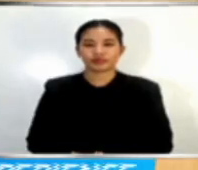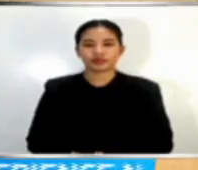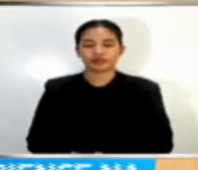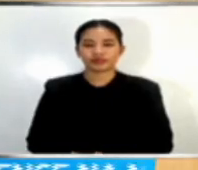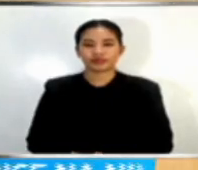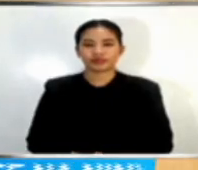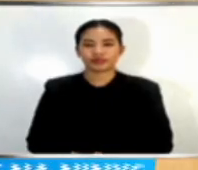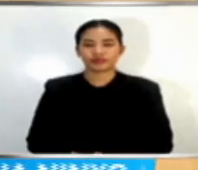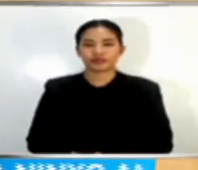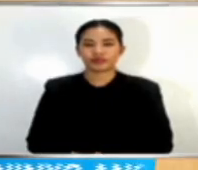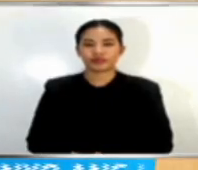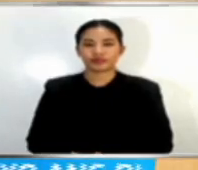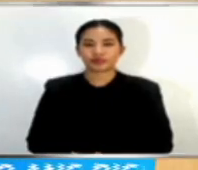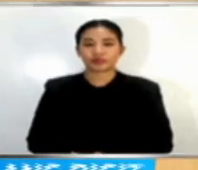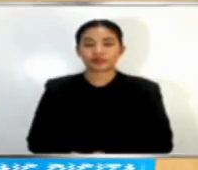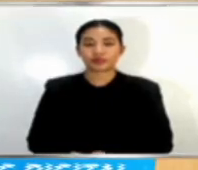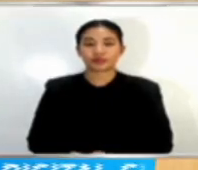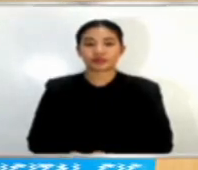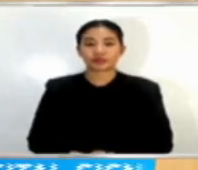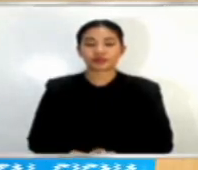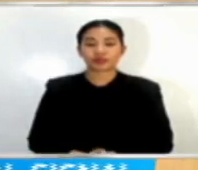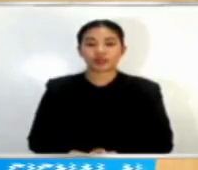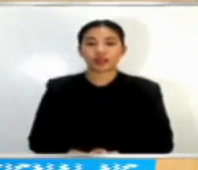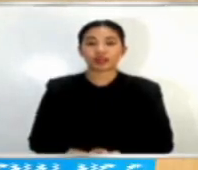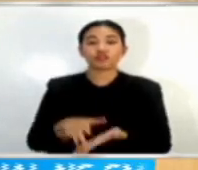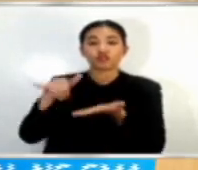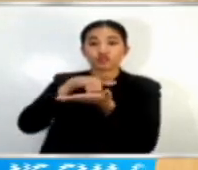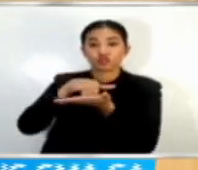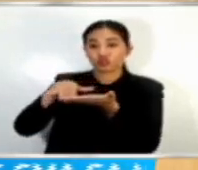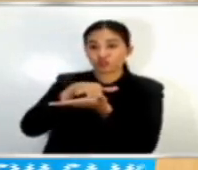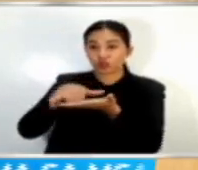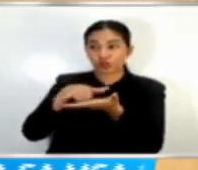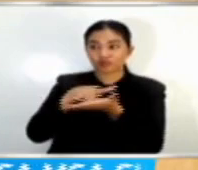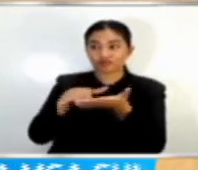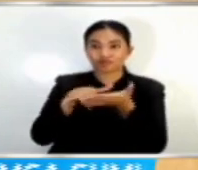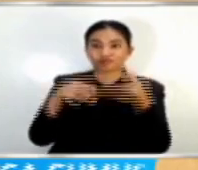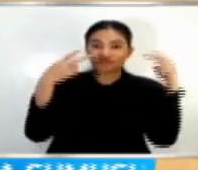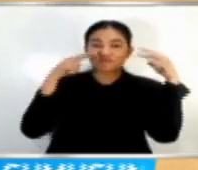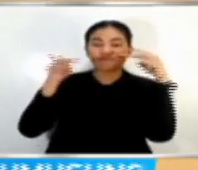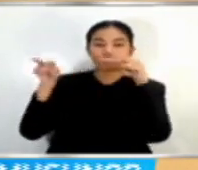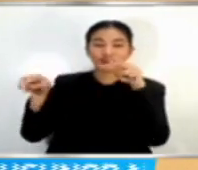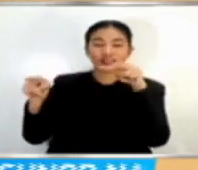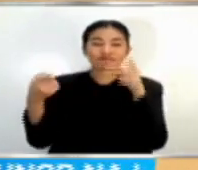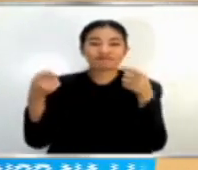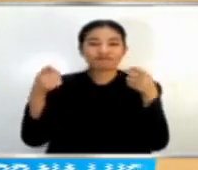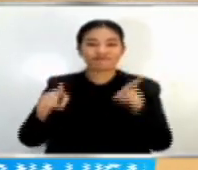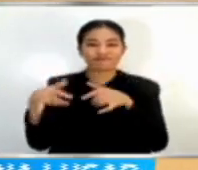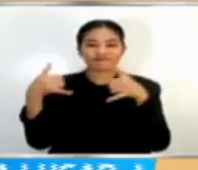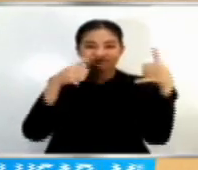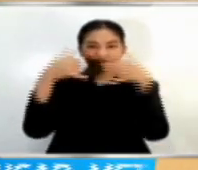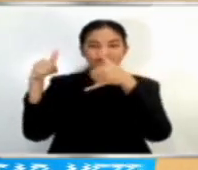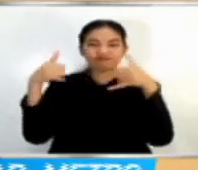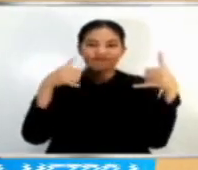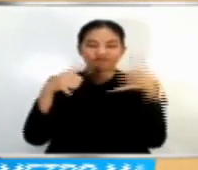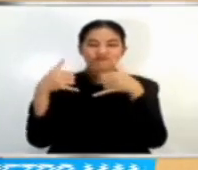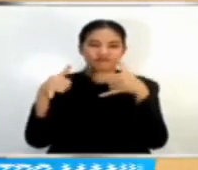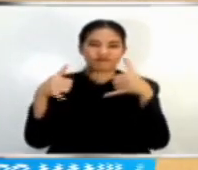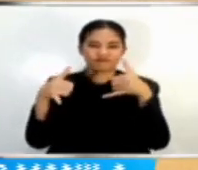Agaw atensyon po sa Times Square sa New York. Ang paglalakuruan ng paboritong pantanggal-init ng mga Pinoy,